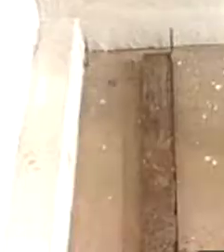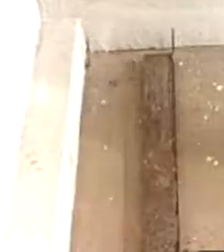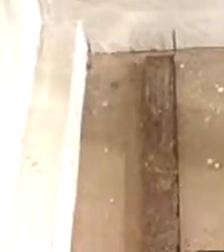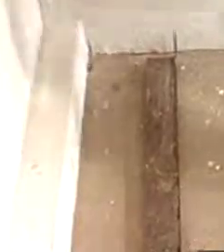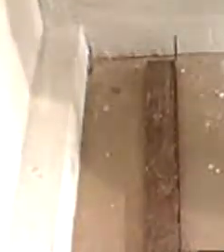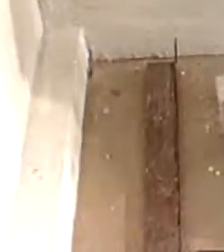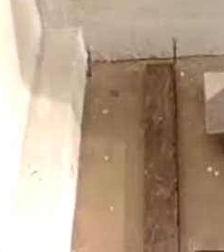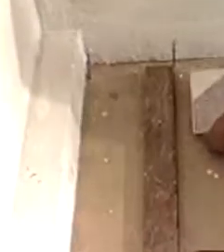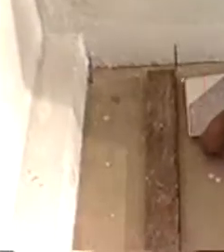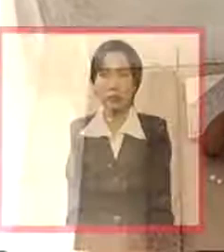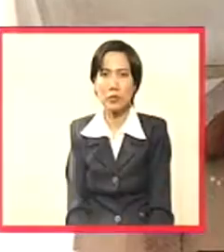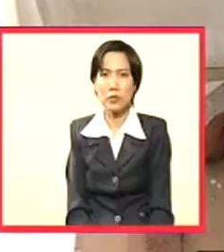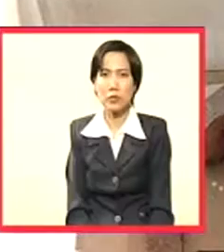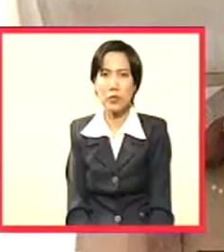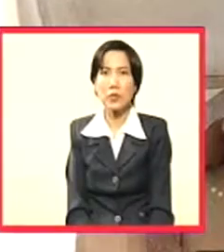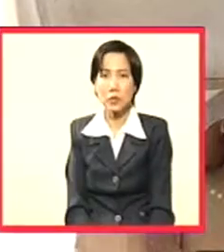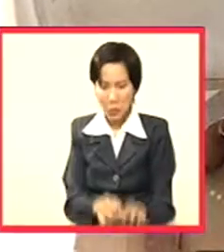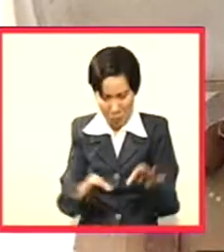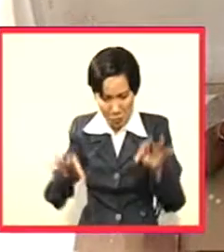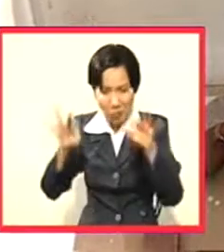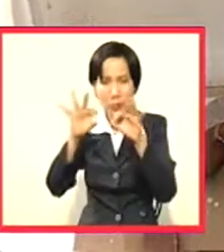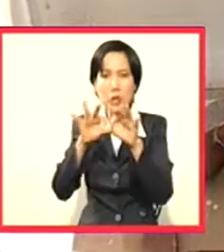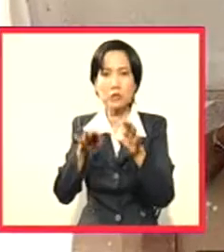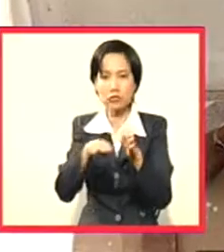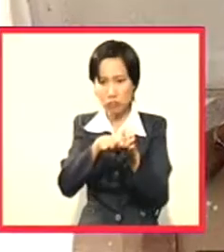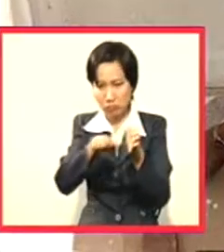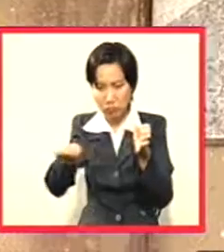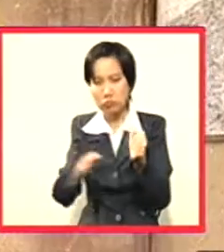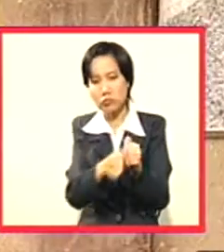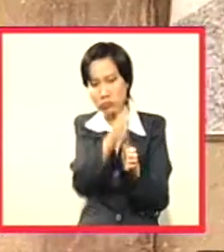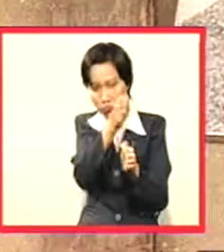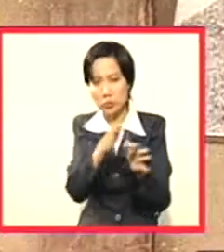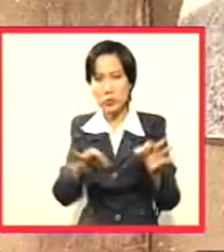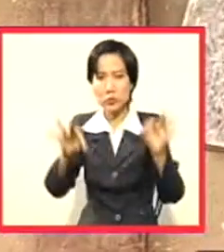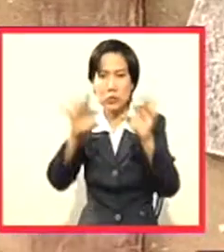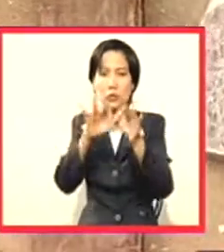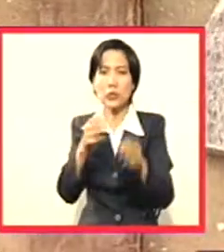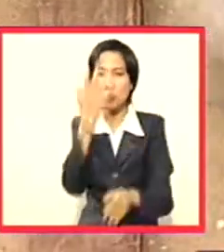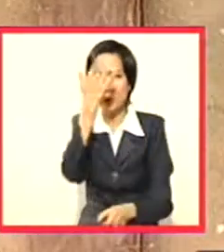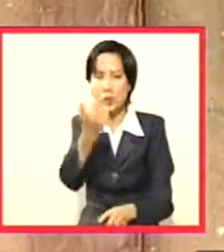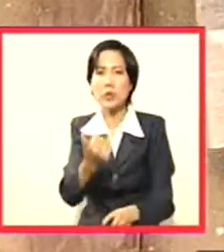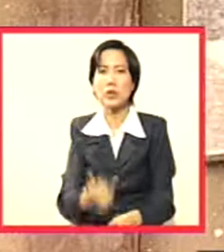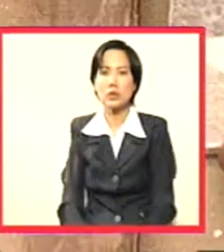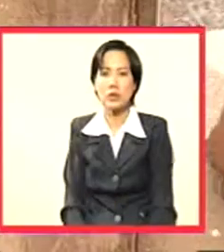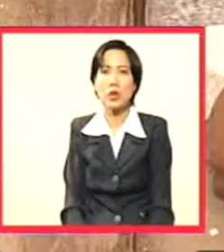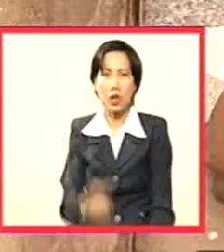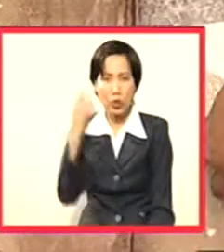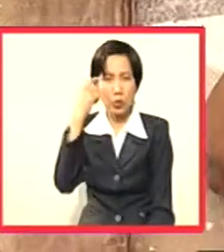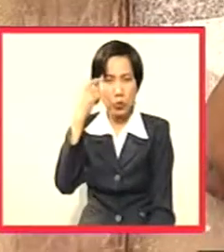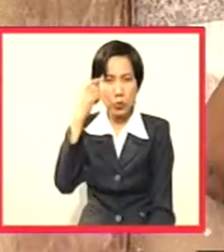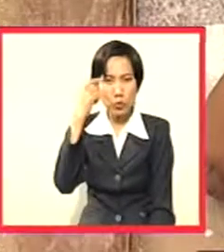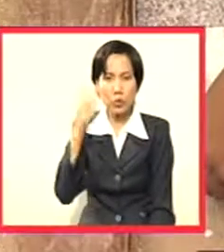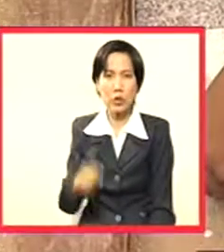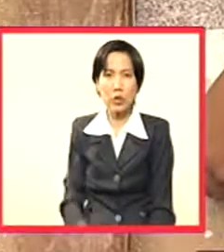สำหรับการหาระดับนี้มีความสำคัญต่อการปูกระเบื้องมากทั้งนี้เนื่องจากจะทำให้เราทราบได้ว่า